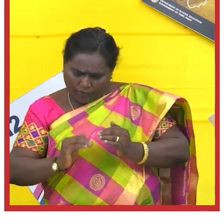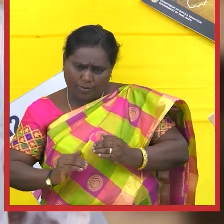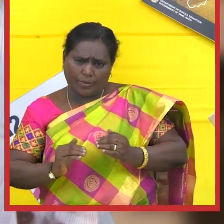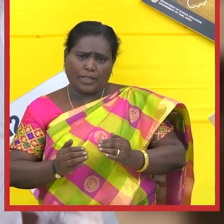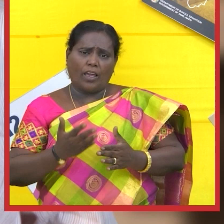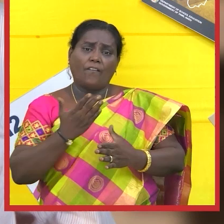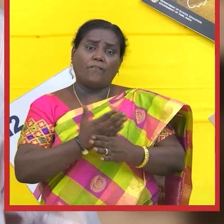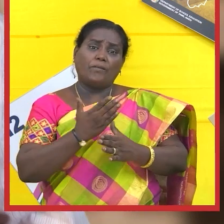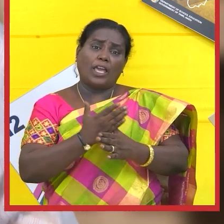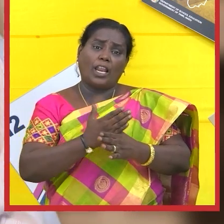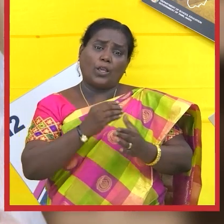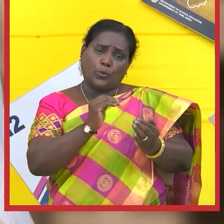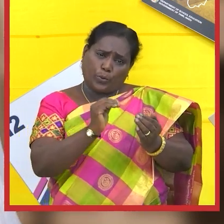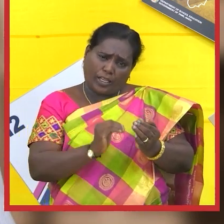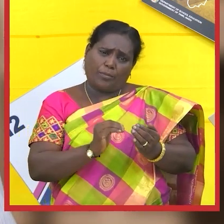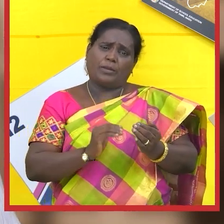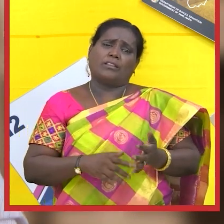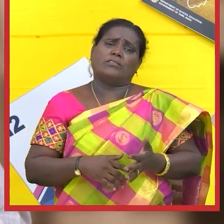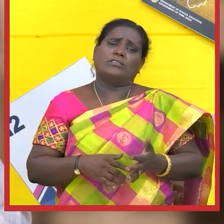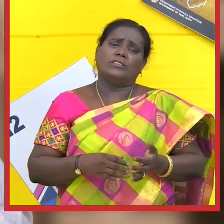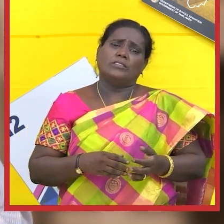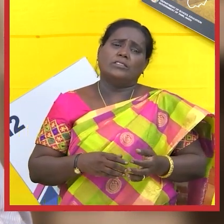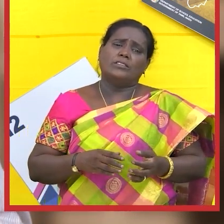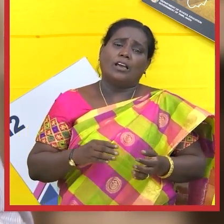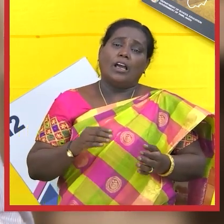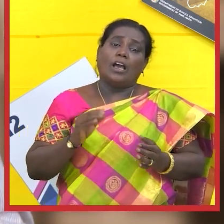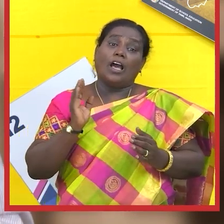தேவை குறைவானதற்கு பிறகு உற்பத்தி குறைக்க வேண்டிய சூழ்நிலையிலே அந்த